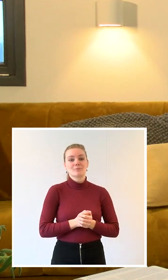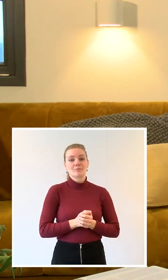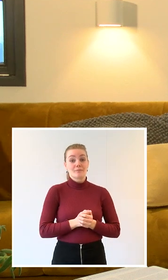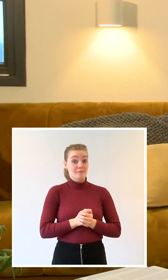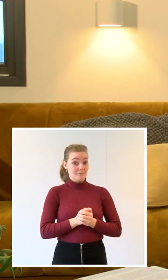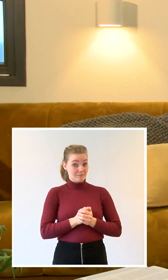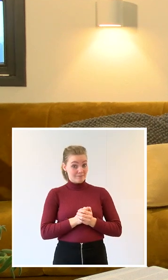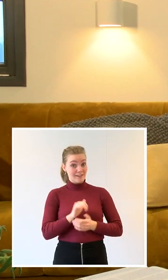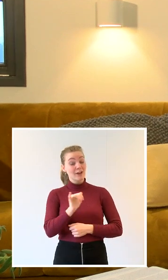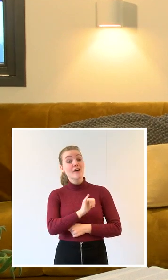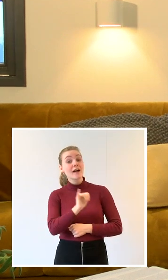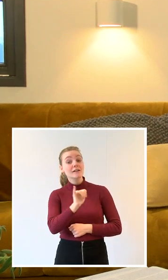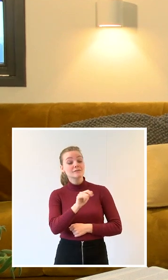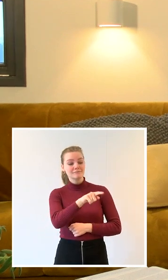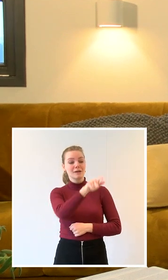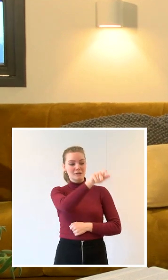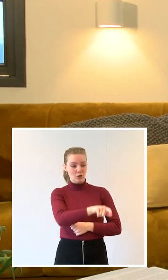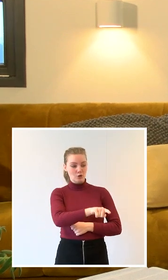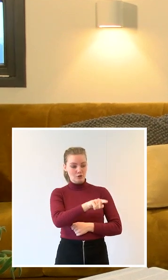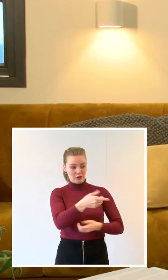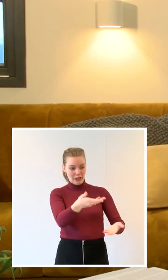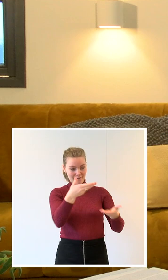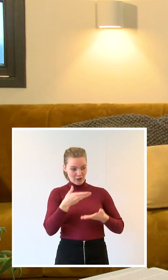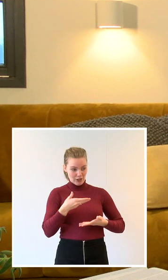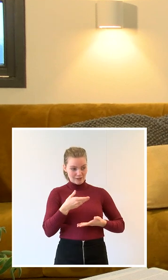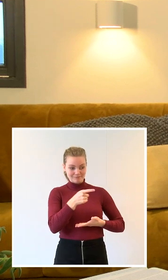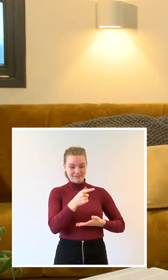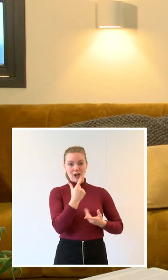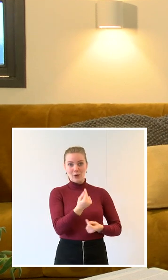ze het gekregen heeft haar leuk vindt of als teken van vriendschap.